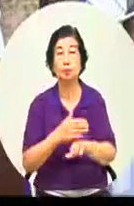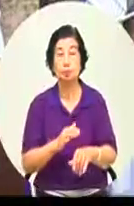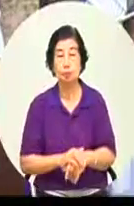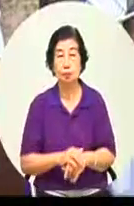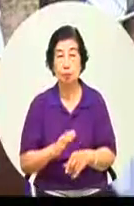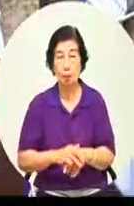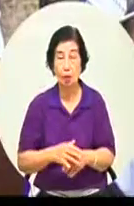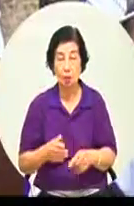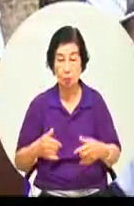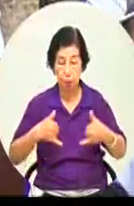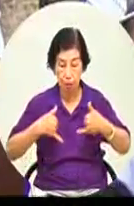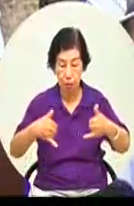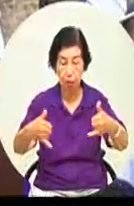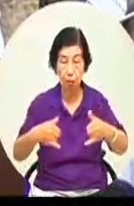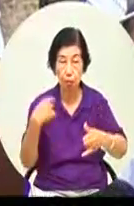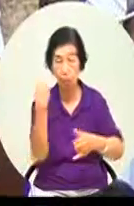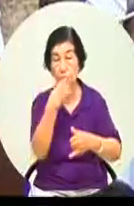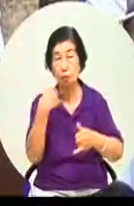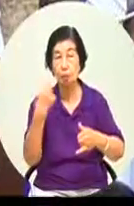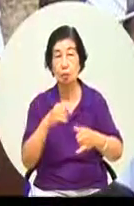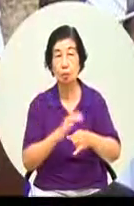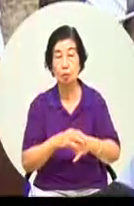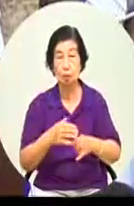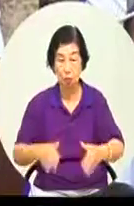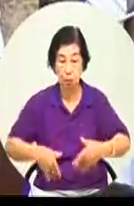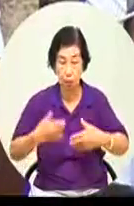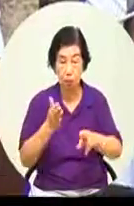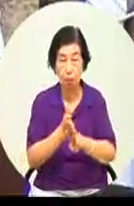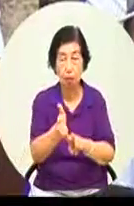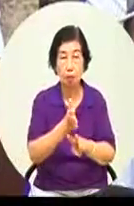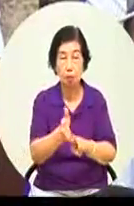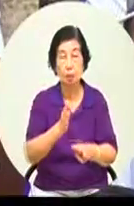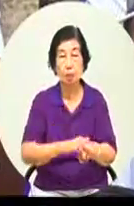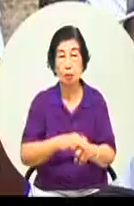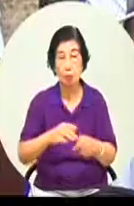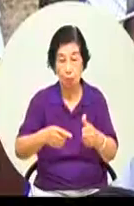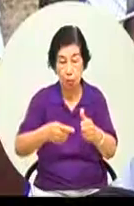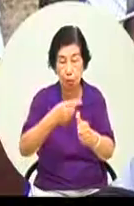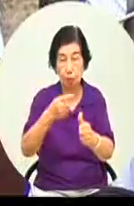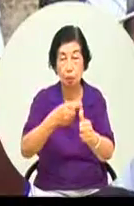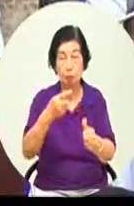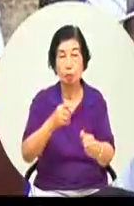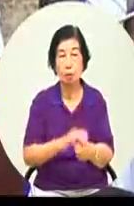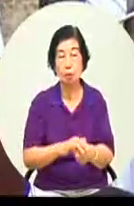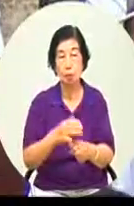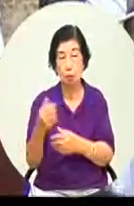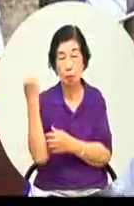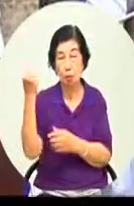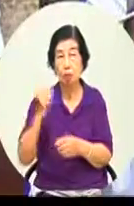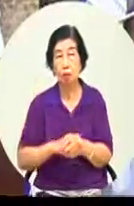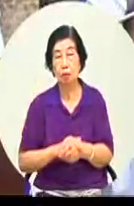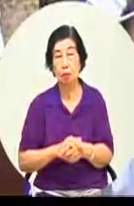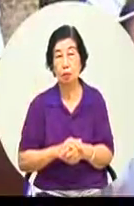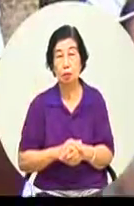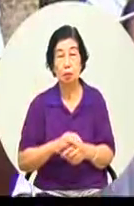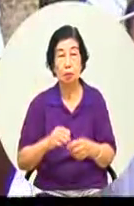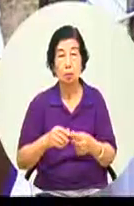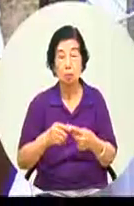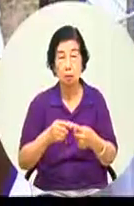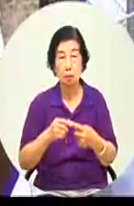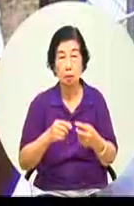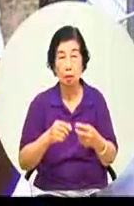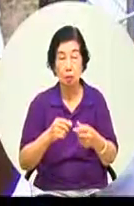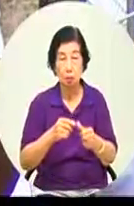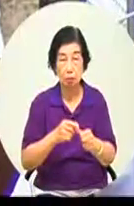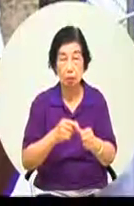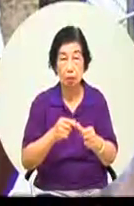口。那路口的部分，我们轻轨的部分，我们有优先权，但是我们在一阶的思维之下，我们重新思考二阶